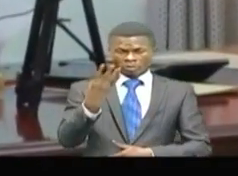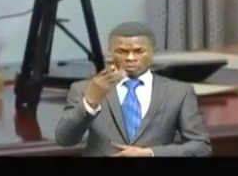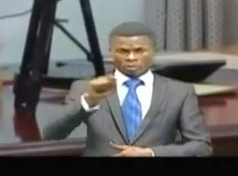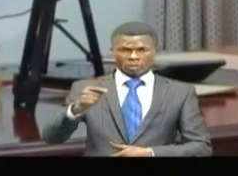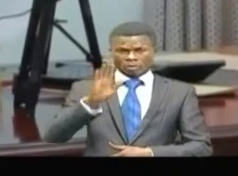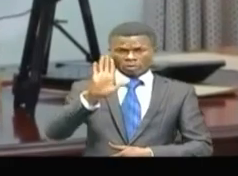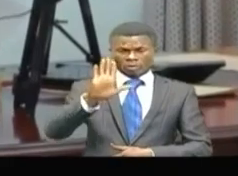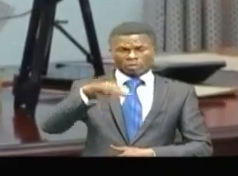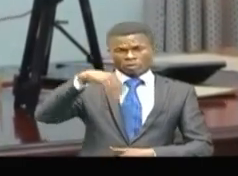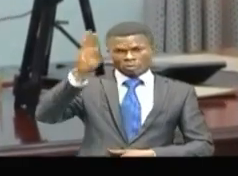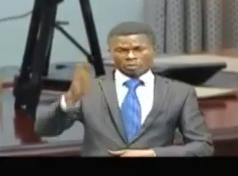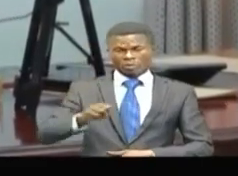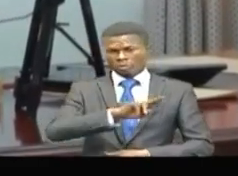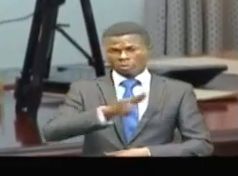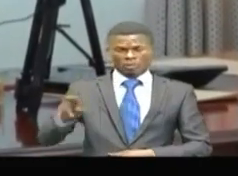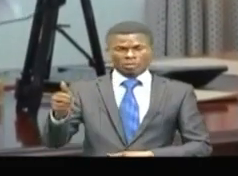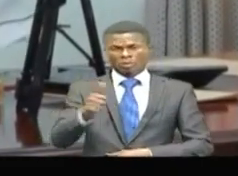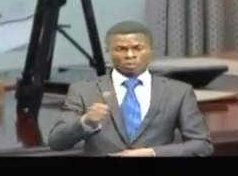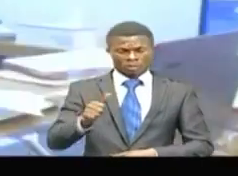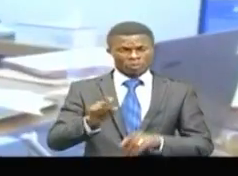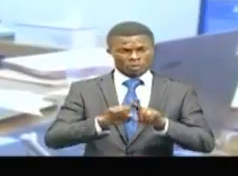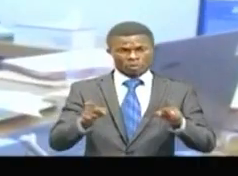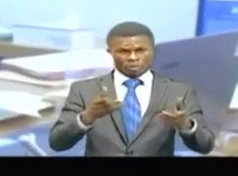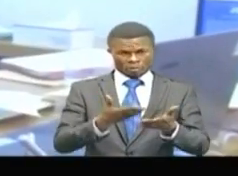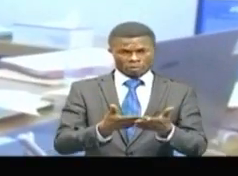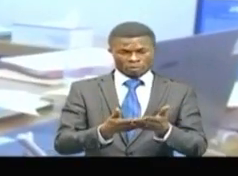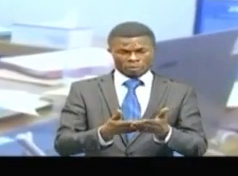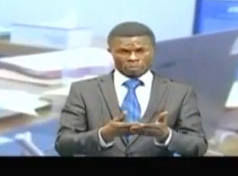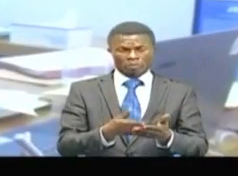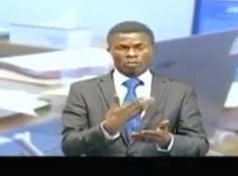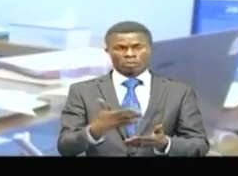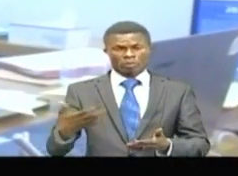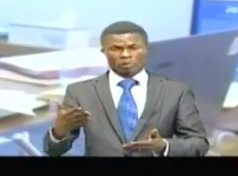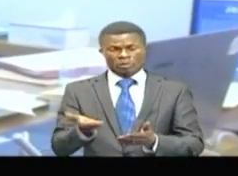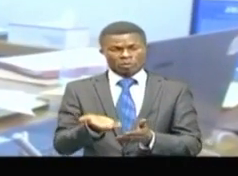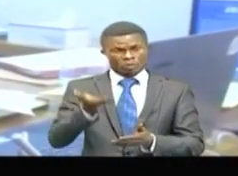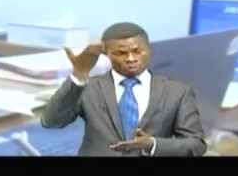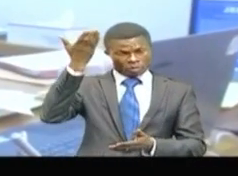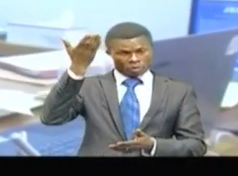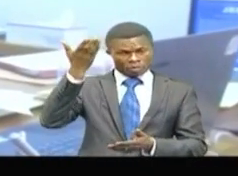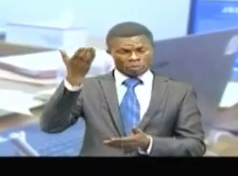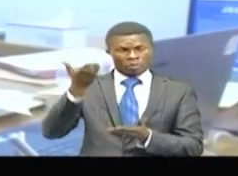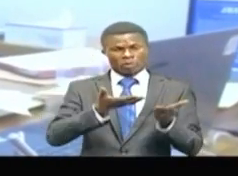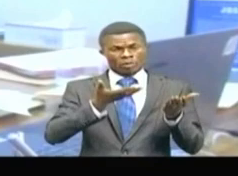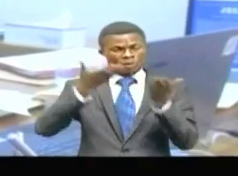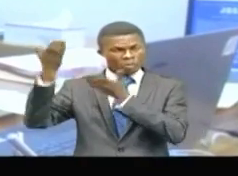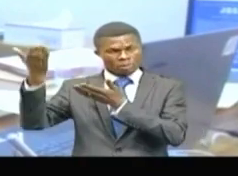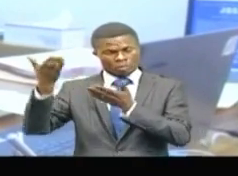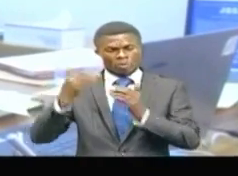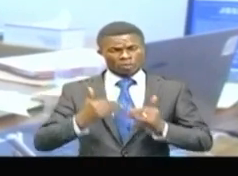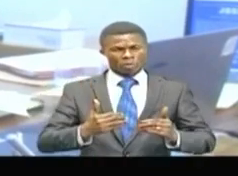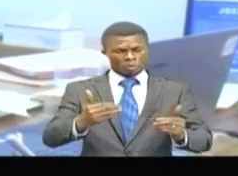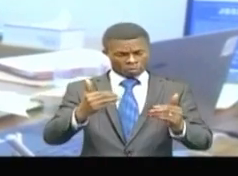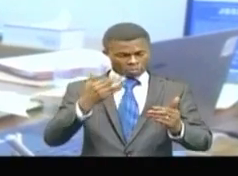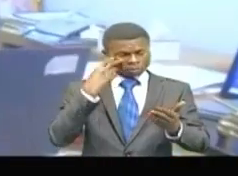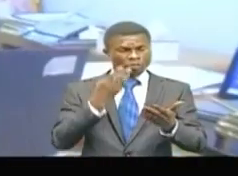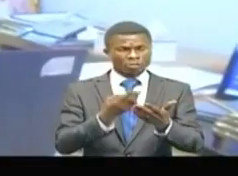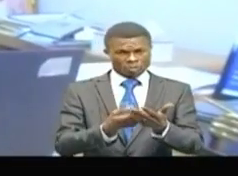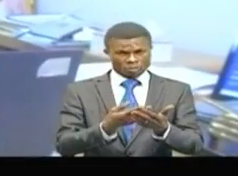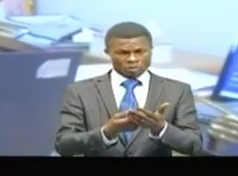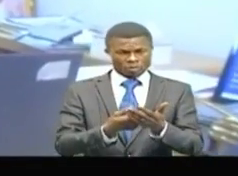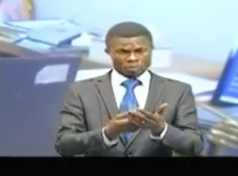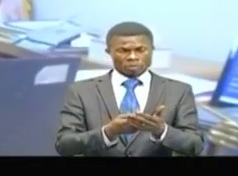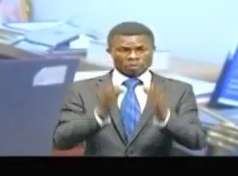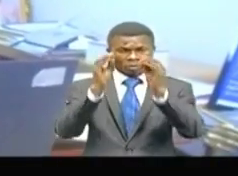4,5% en 2021. Cependant, les effets de l'inflation importée continuent à se faire sentir. Le